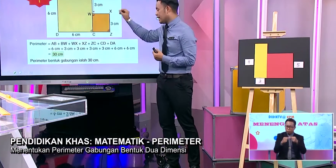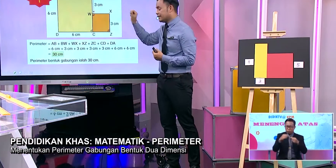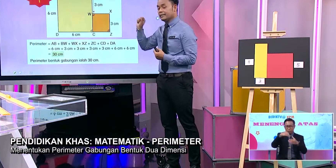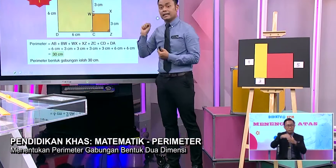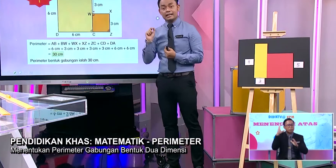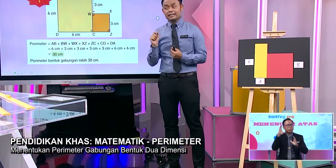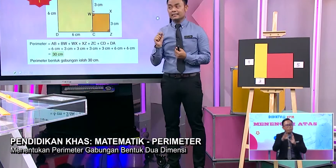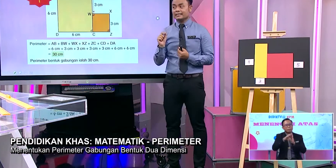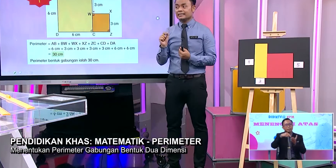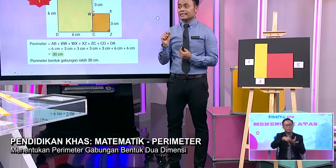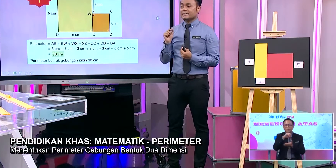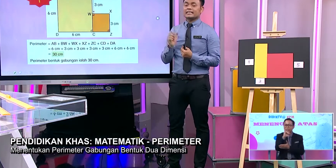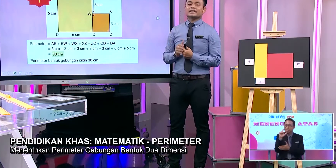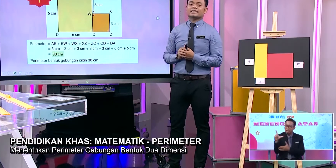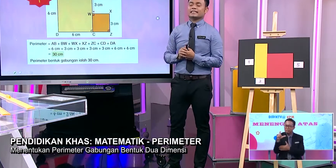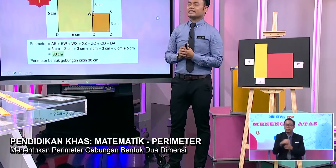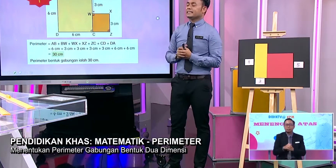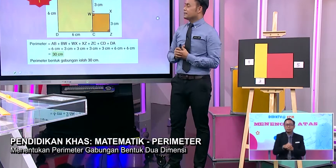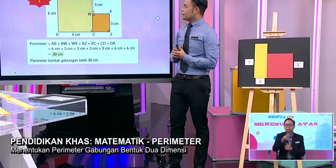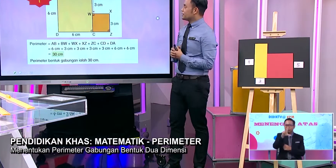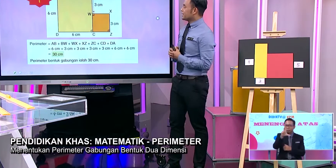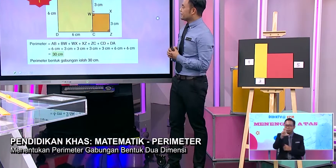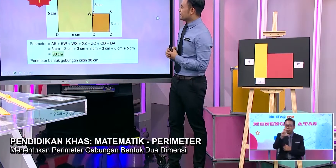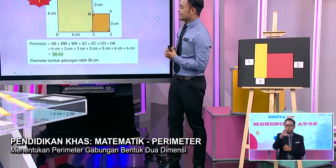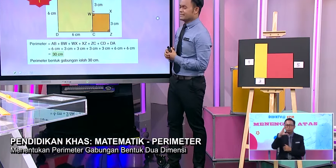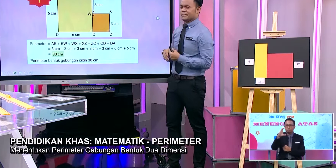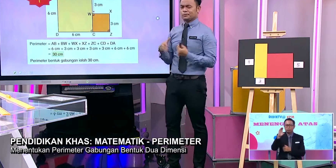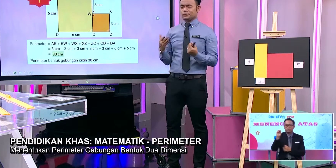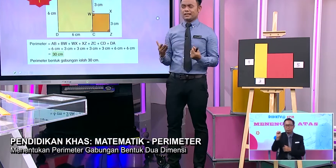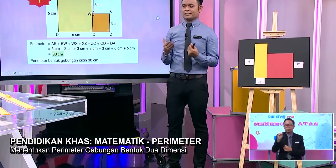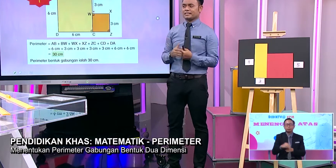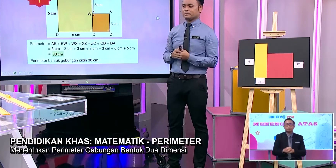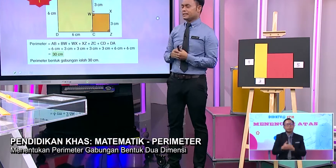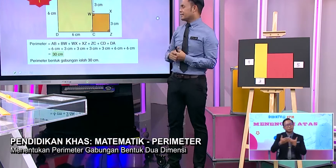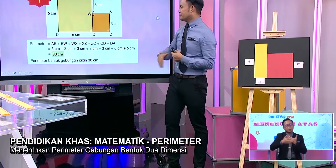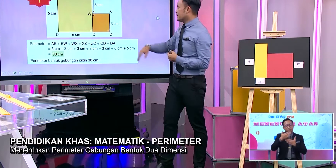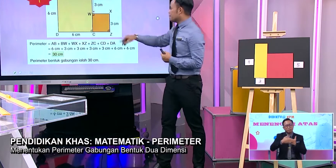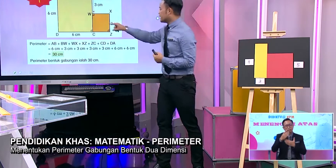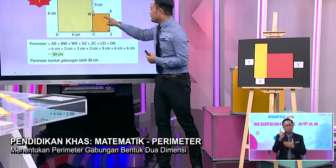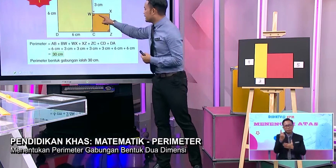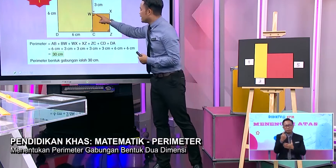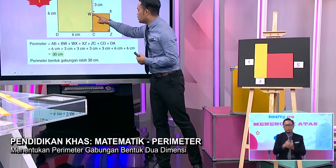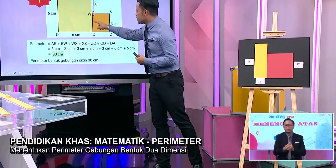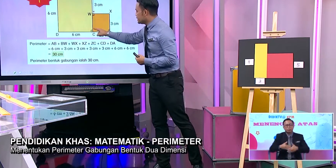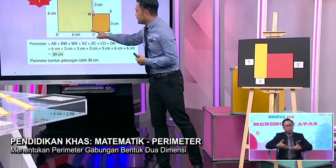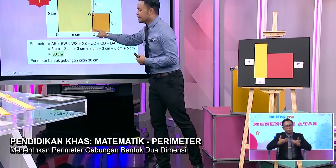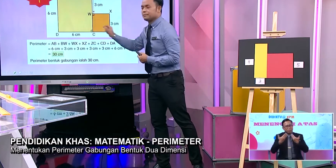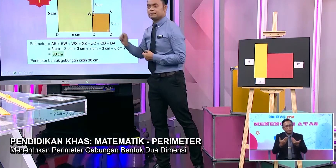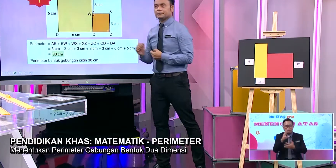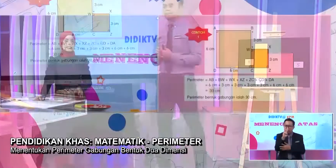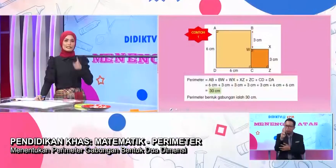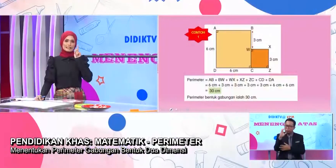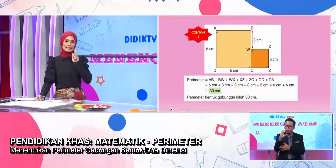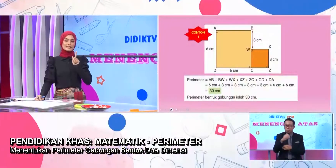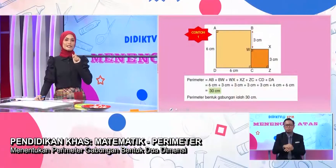gambar ini adalah 30 cm segini team udah saja sebenarnya Bagaimana dengan double sini